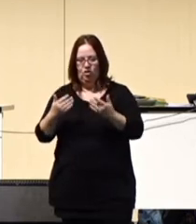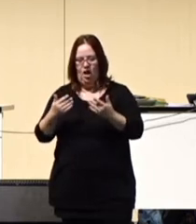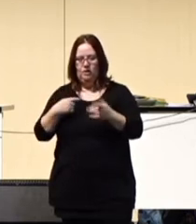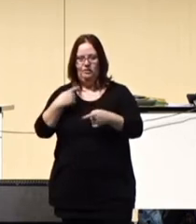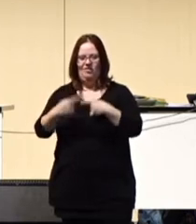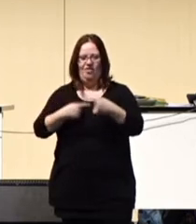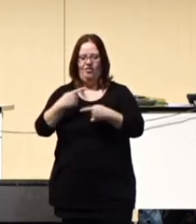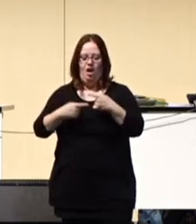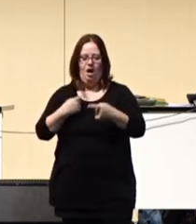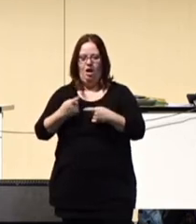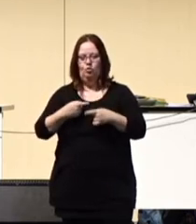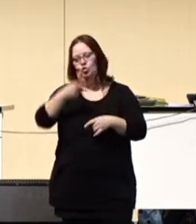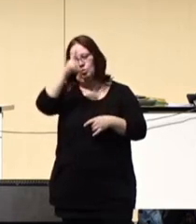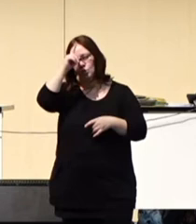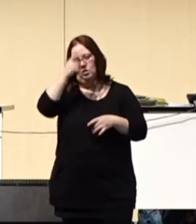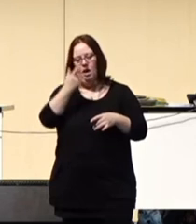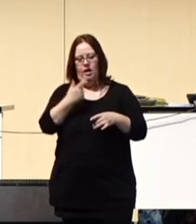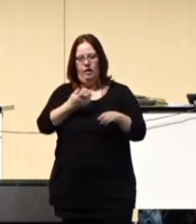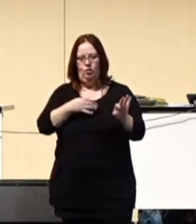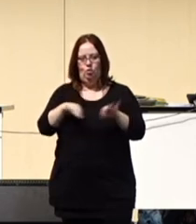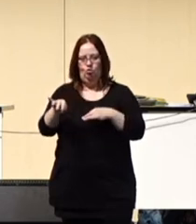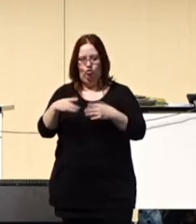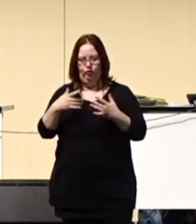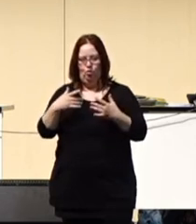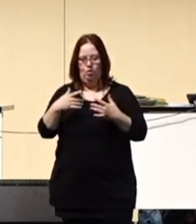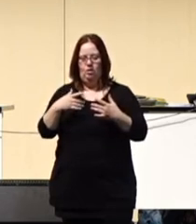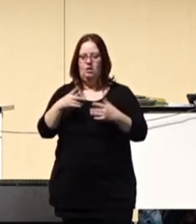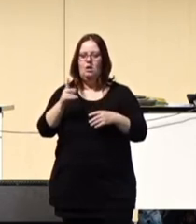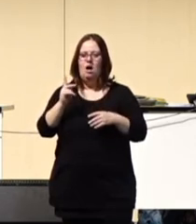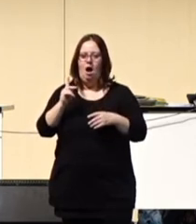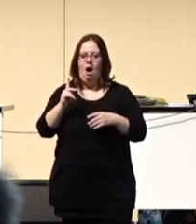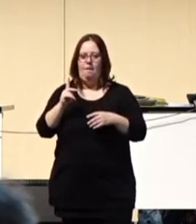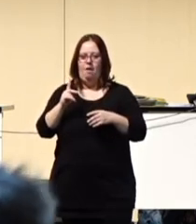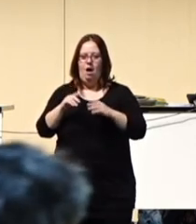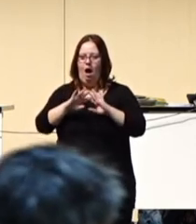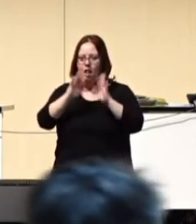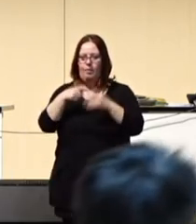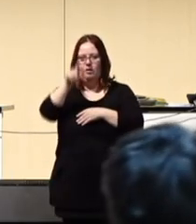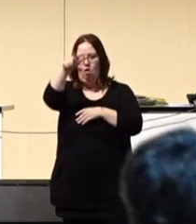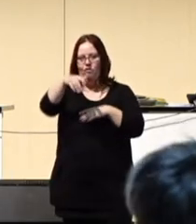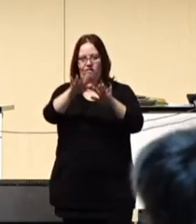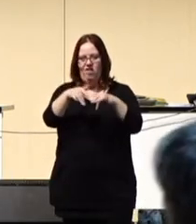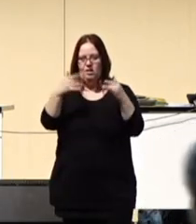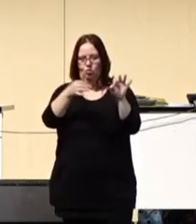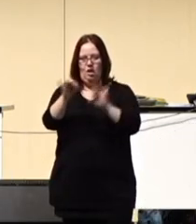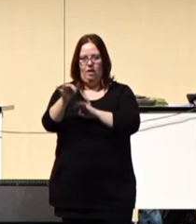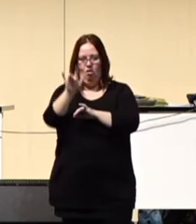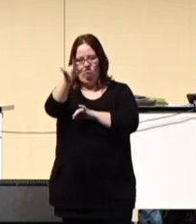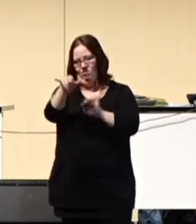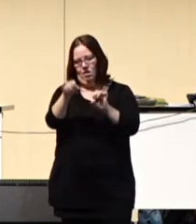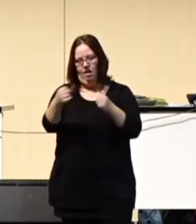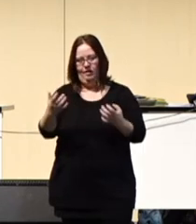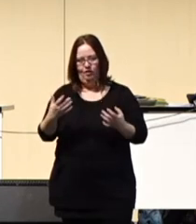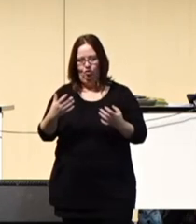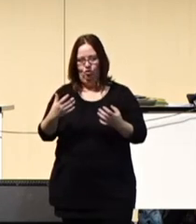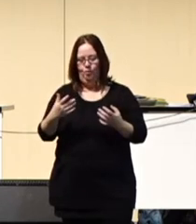Ordnungswidrigkeitsverfahren durch den Polizeivollzugsdienst allerdings nicht per se dem Versammlungsleiter angelastet werden